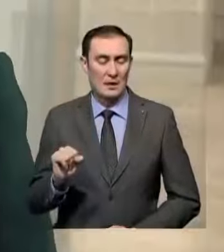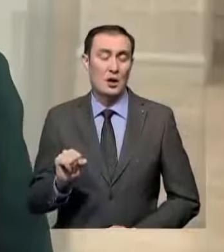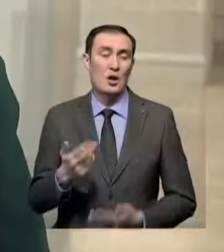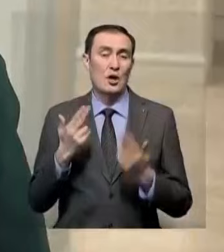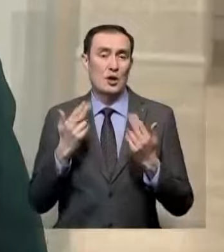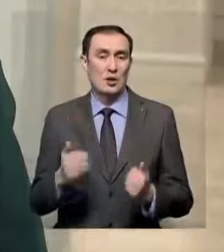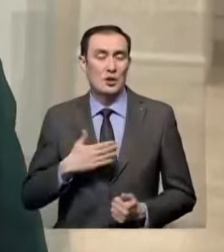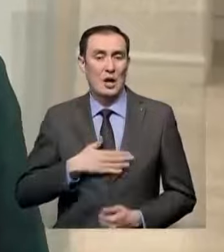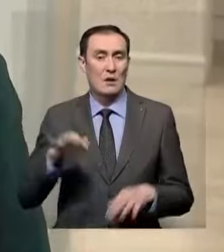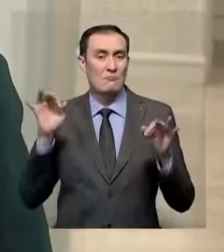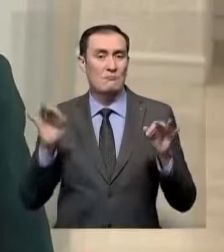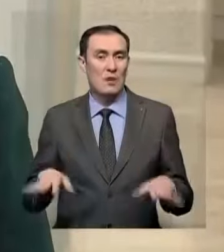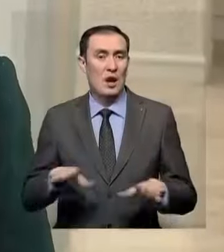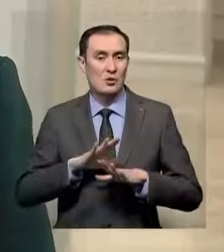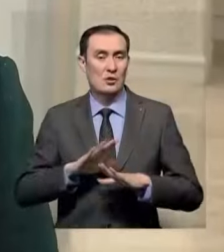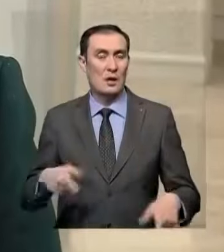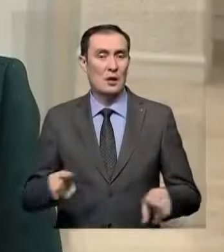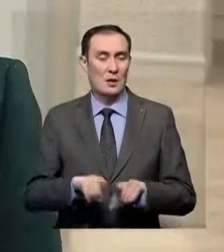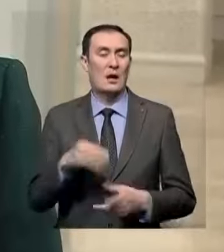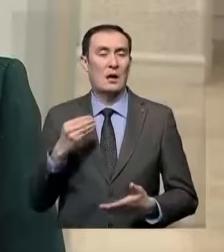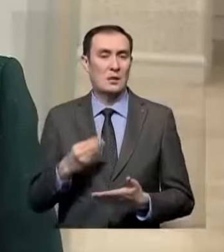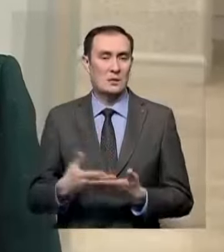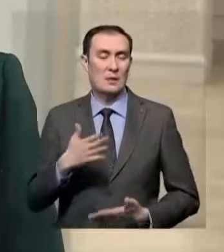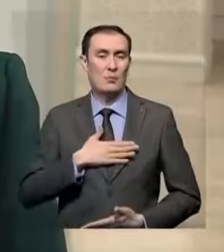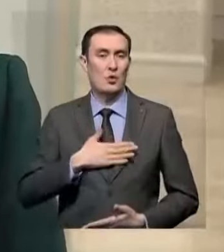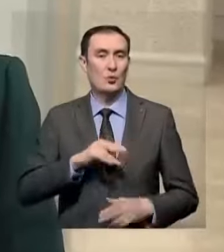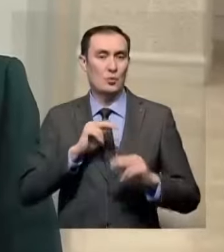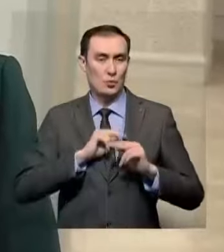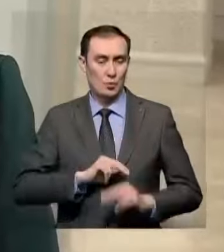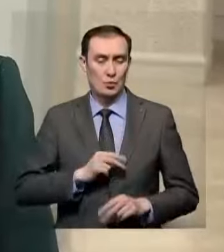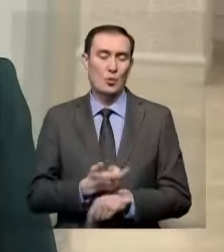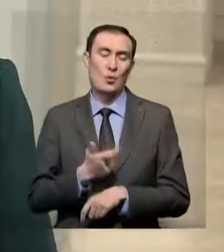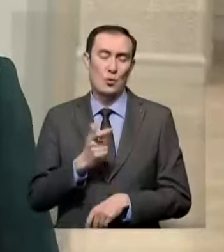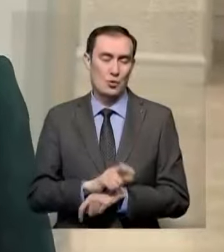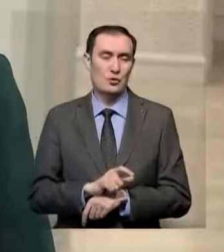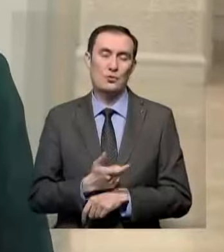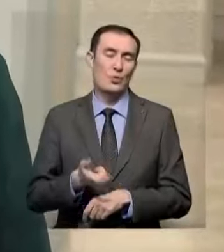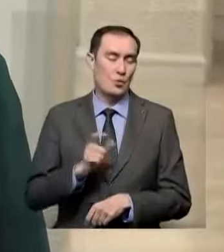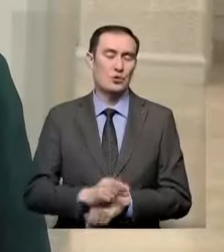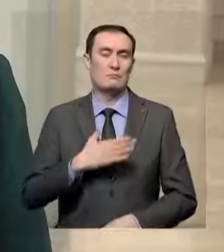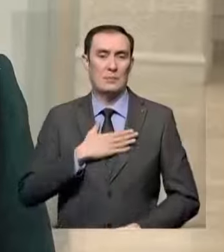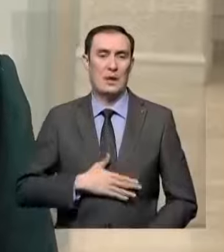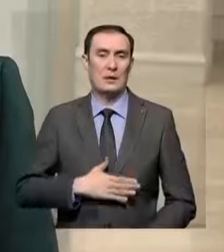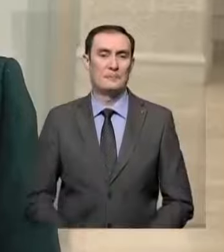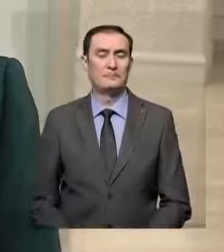Конечно, я не ожидала, что так оценят мои труды, но очень-очень приятно.